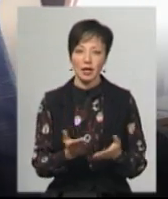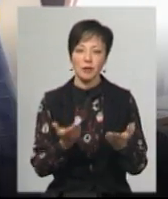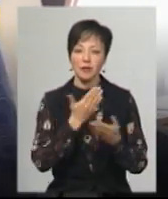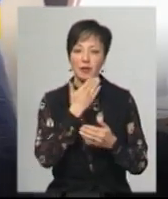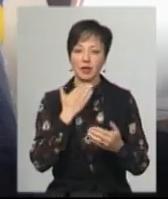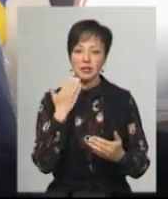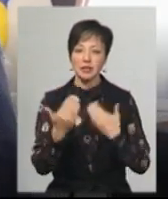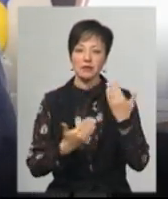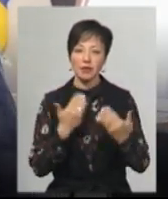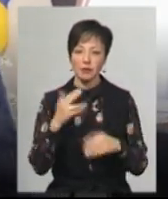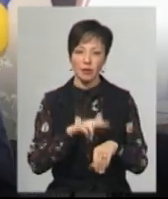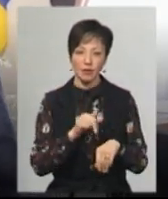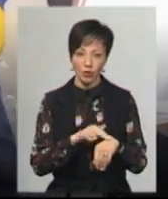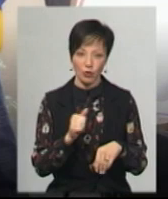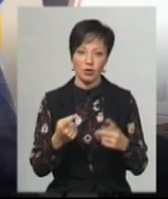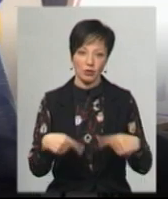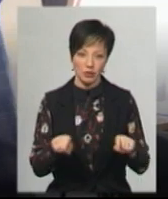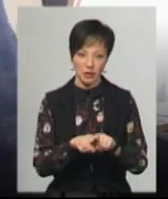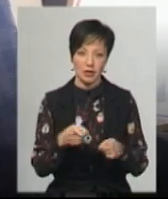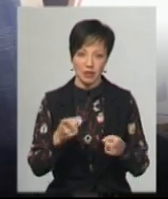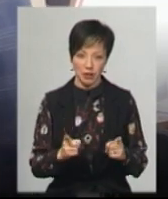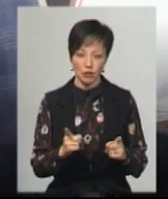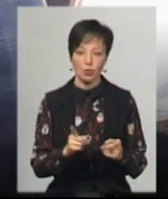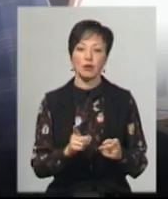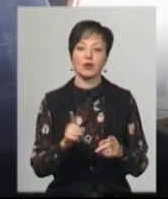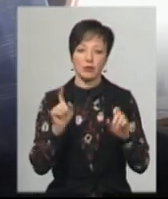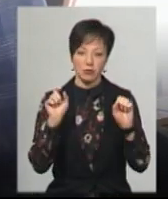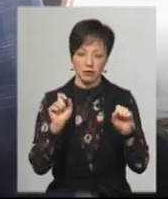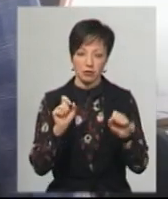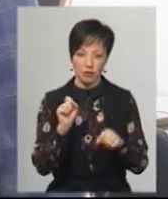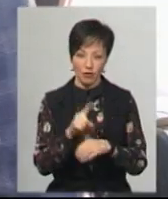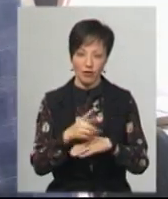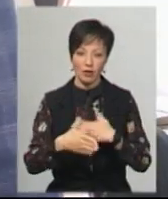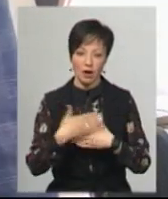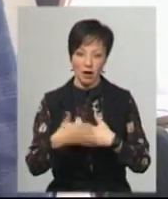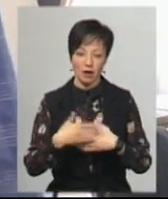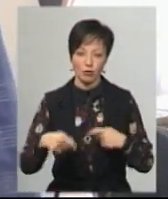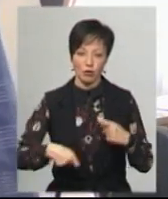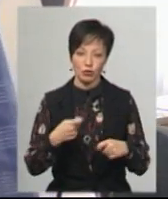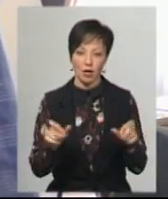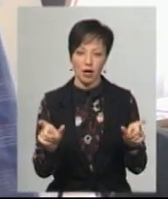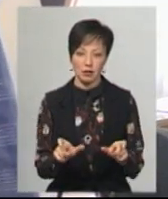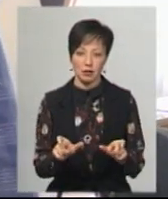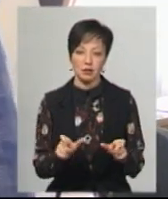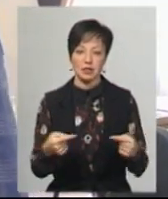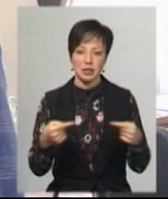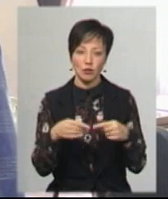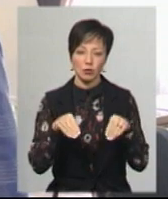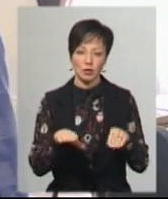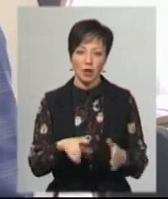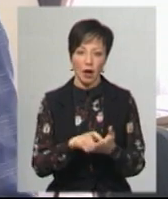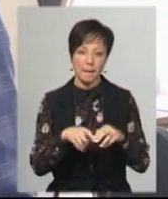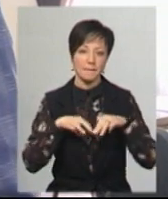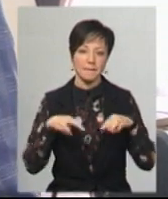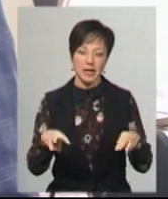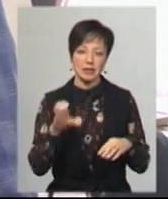кількість звернень до правоохоронних органів. Правоохоронні органи дійсно повноважні карати порушників карантину згідно постанови Кабміну